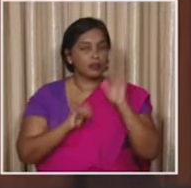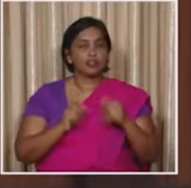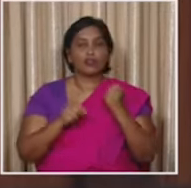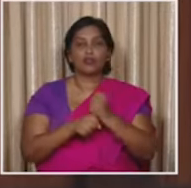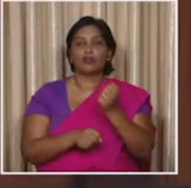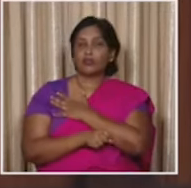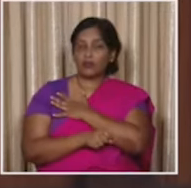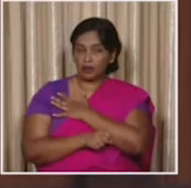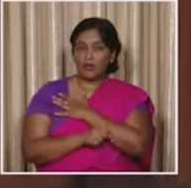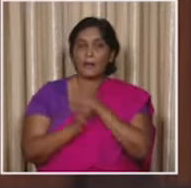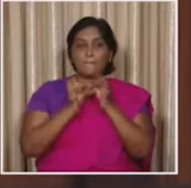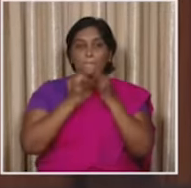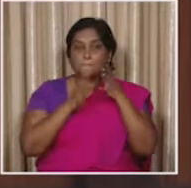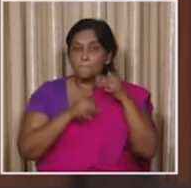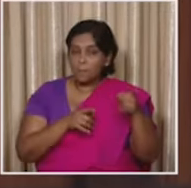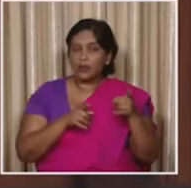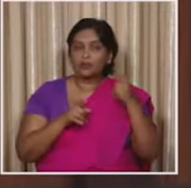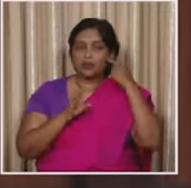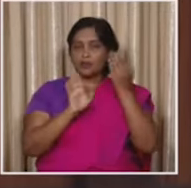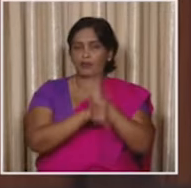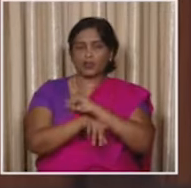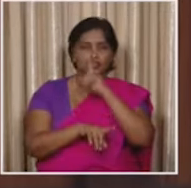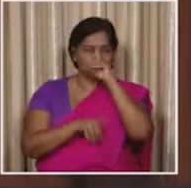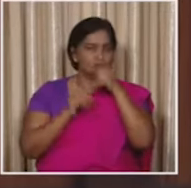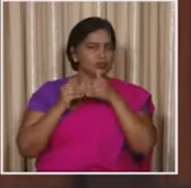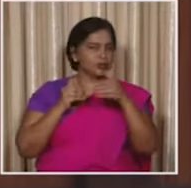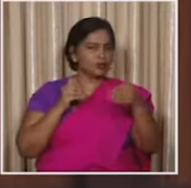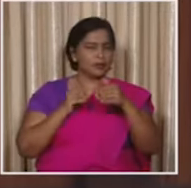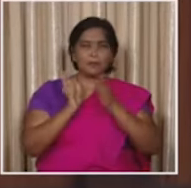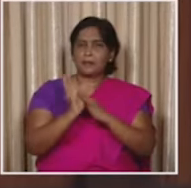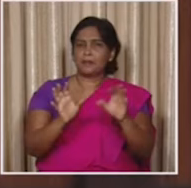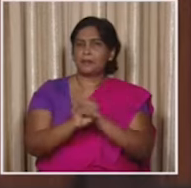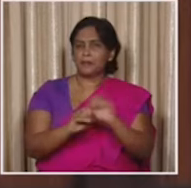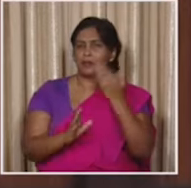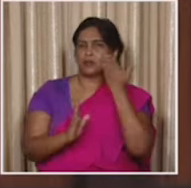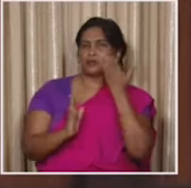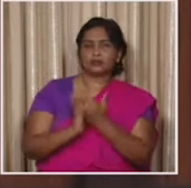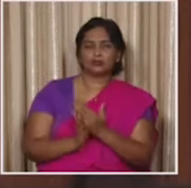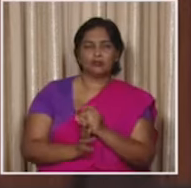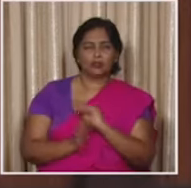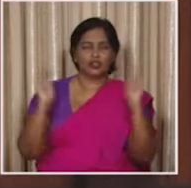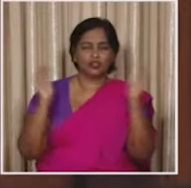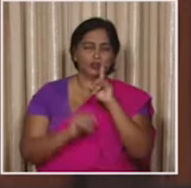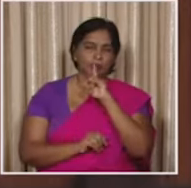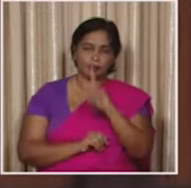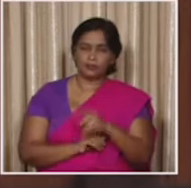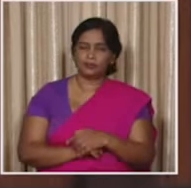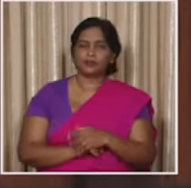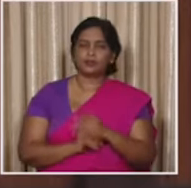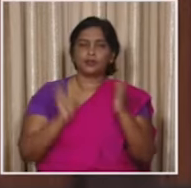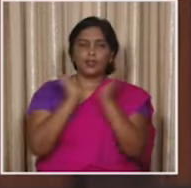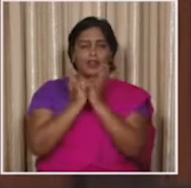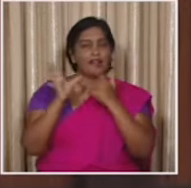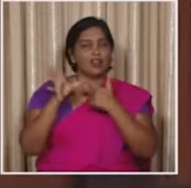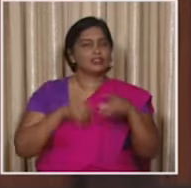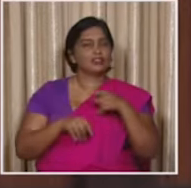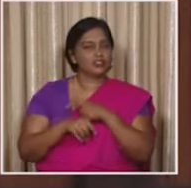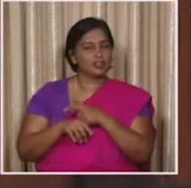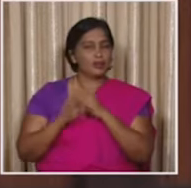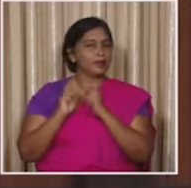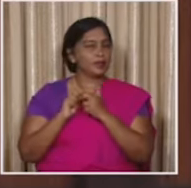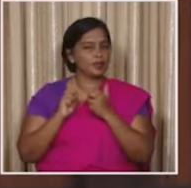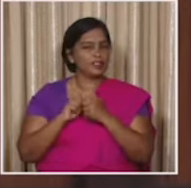கோட்டாபே ராஜபக்ச சா பசில் ராஜபக்ச கண்ண மே பகுகிய சத்திய துல தீன மாத்திய தீன தேவல் தக்கம வச்சன தக்கியன்னம் வேணும் மே வனசத்துன் ஏ